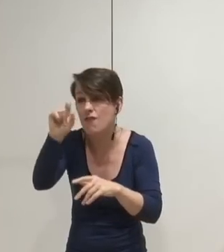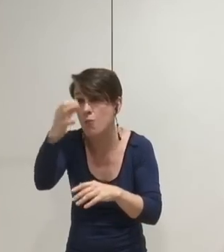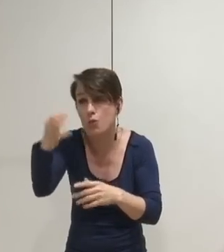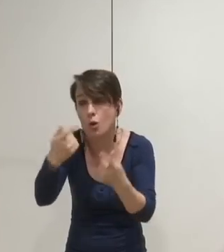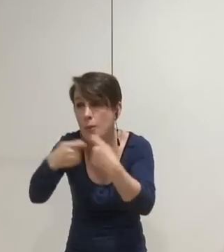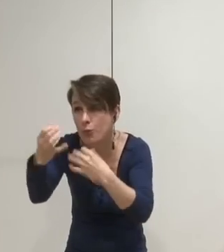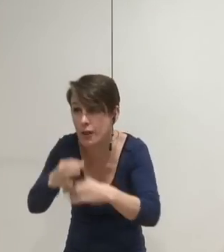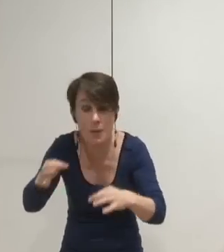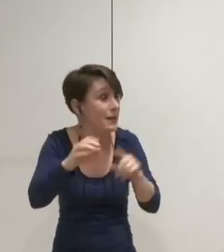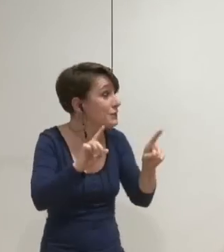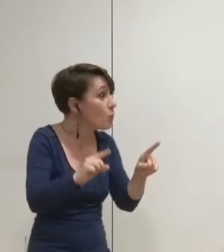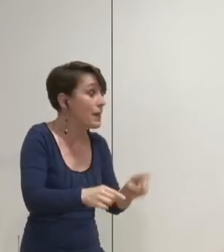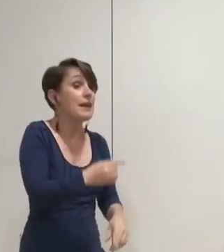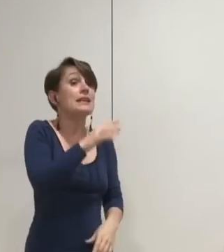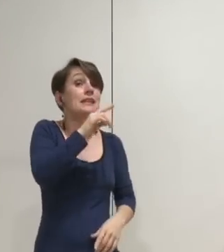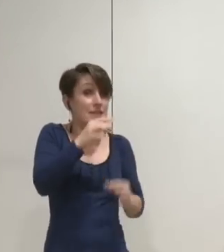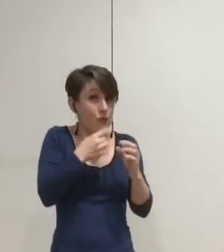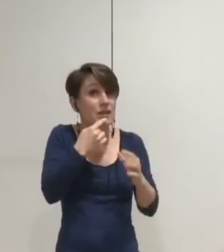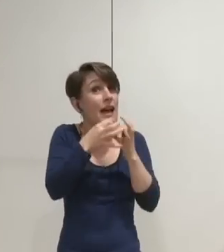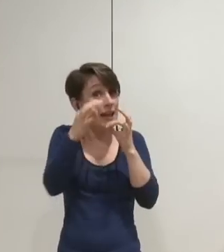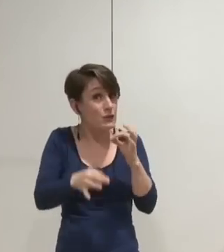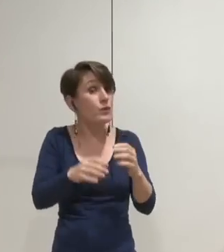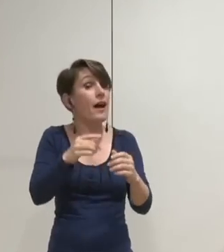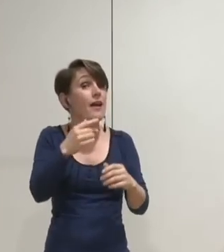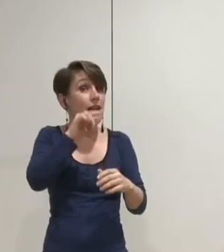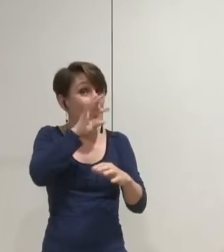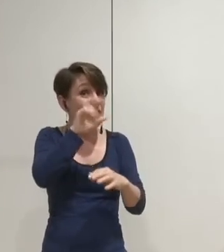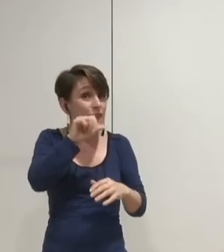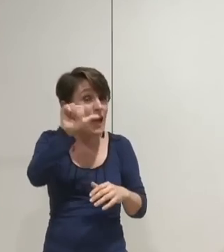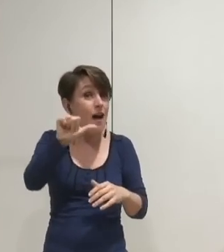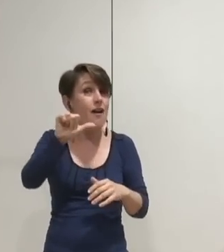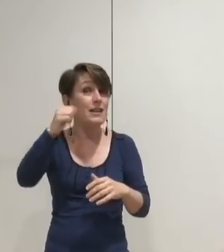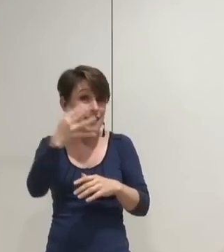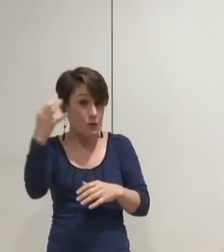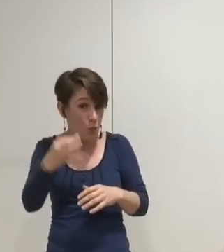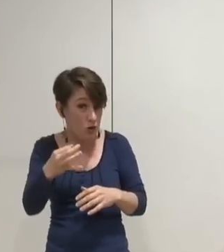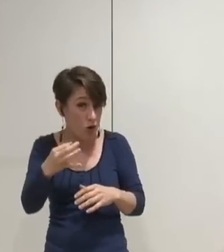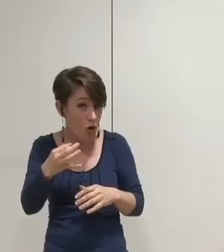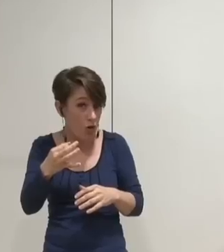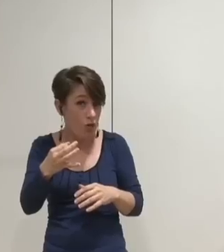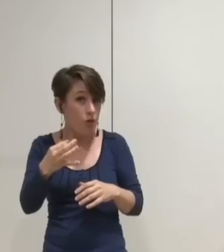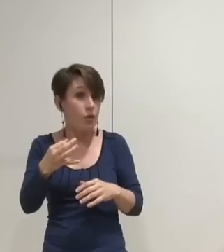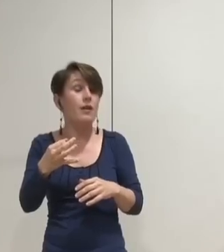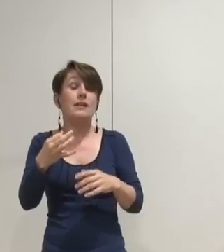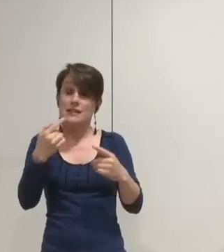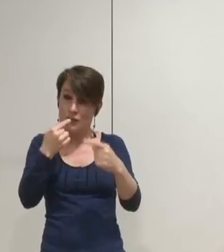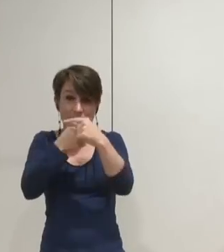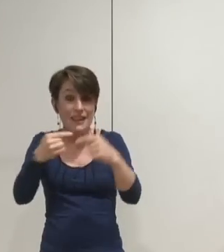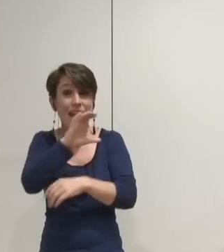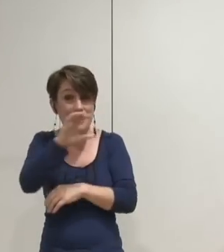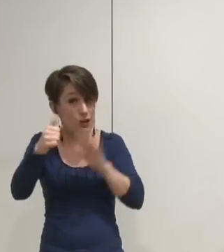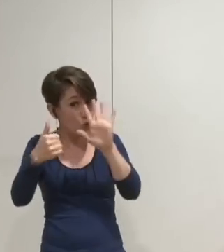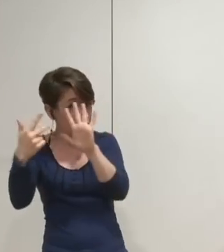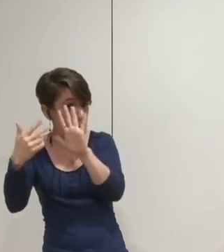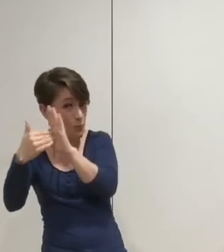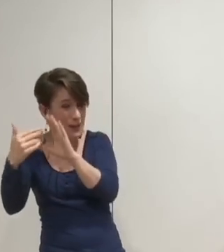chiffres ça fait 168 pas 160 jeis C Touron maintenant enfin bon bref